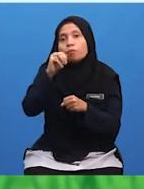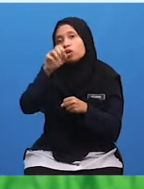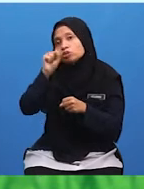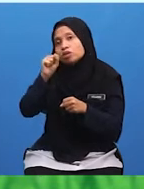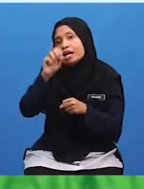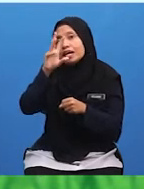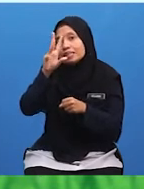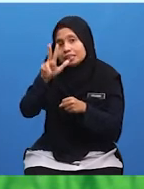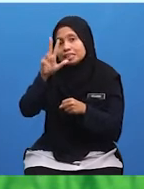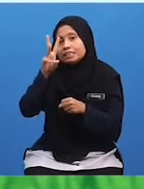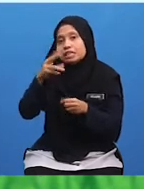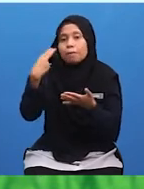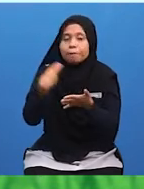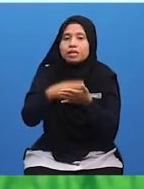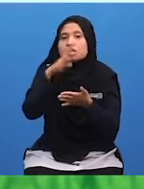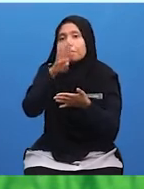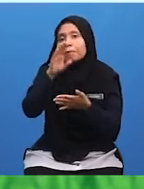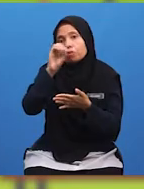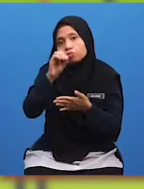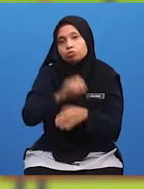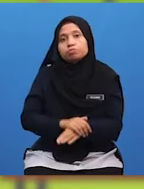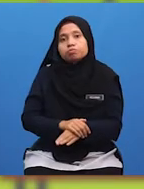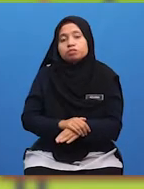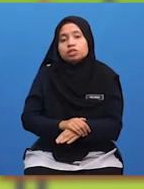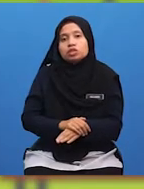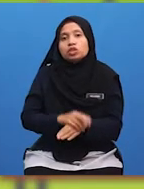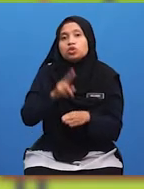surat 36 hingga 40,